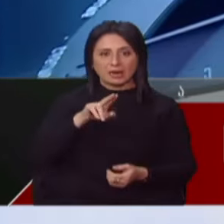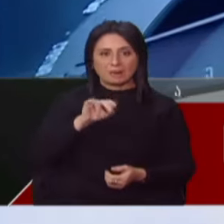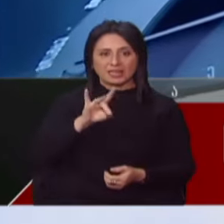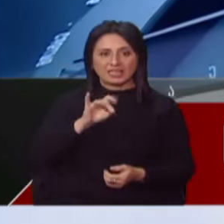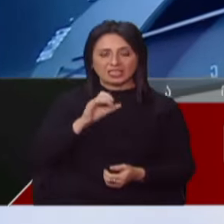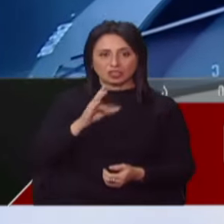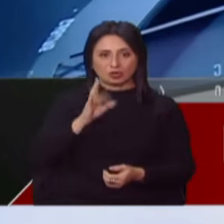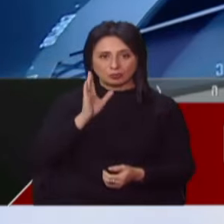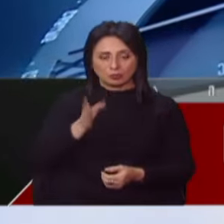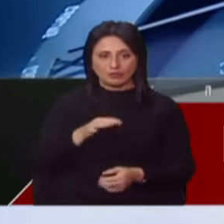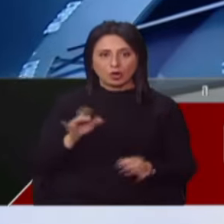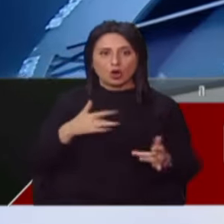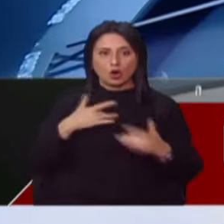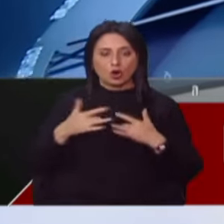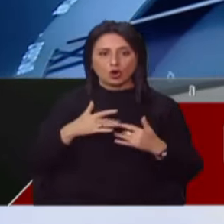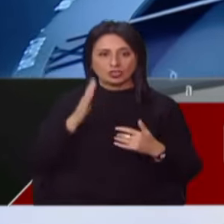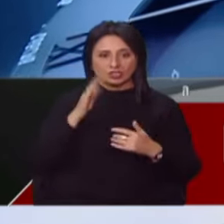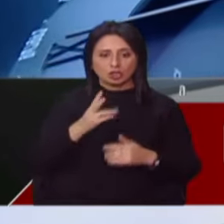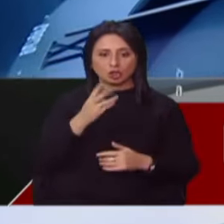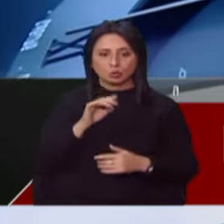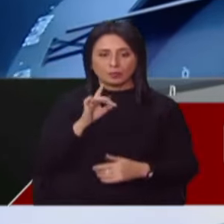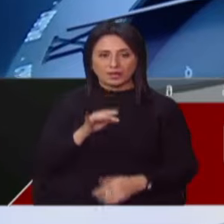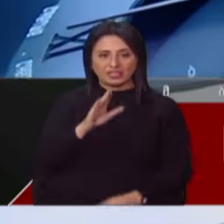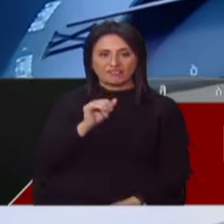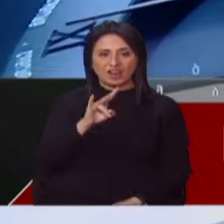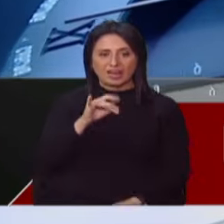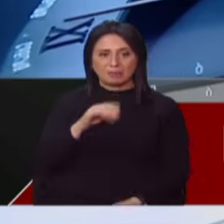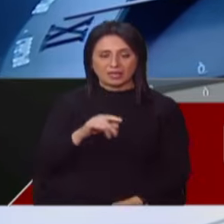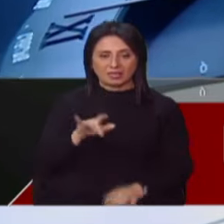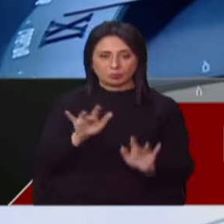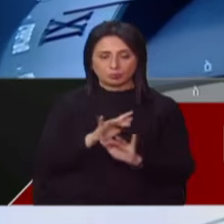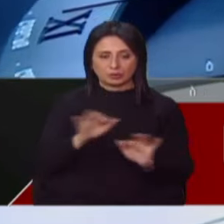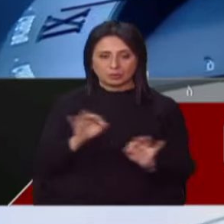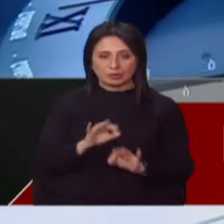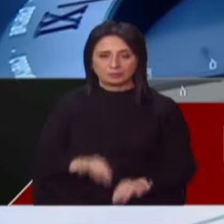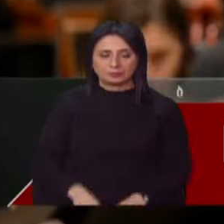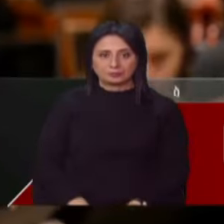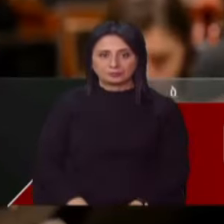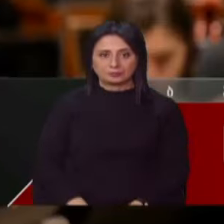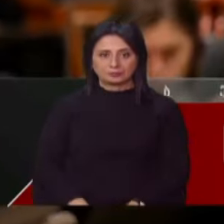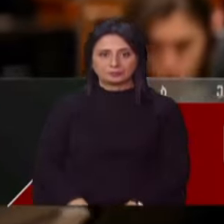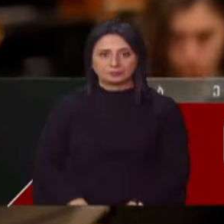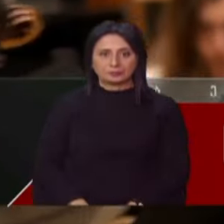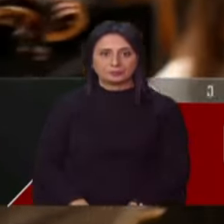პეტერსონის შეასრულებს. Კონცერტზე აჟღერდება შუბერტისა და ვაინბერგის ნაწარმოებებიც.